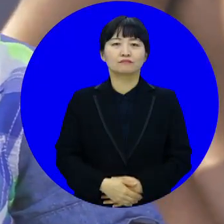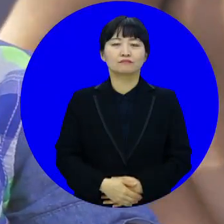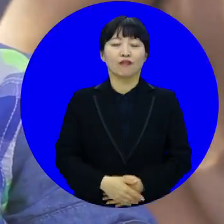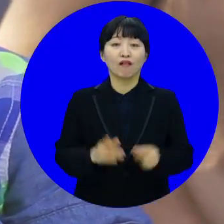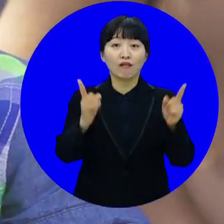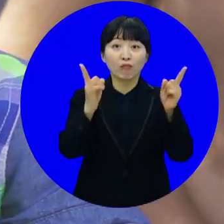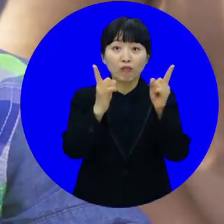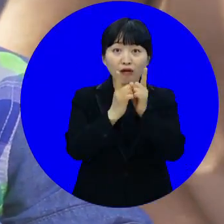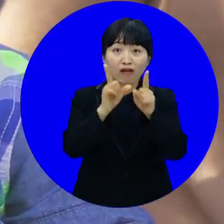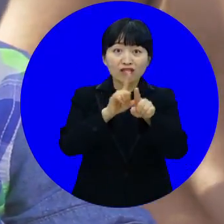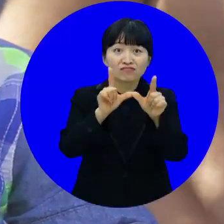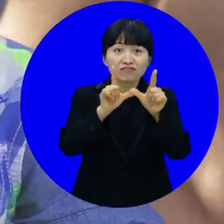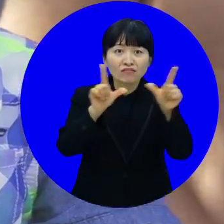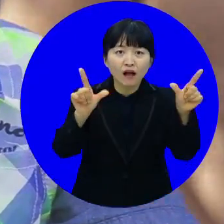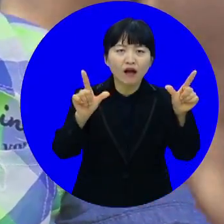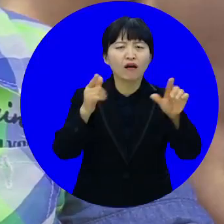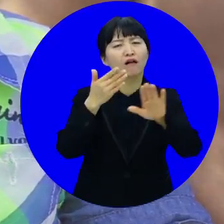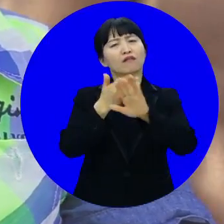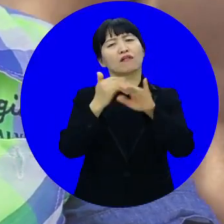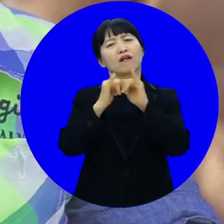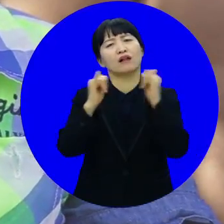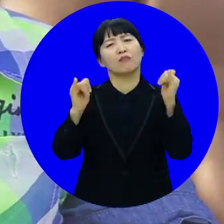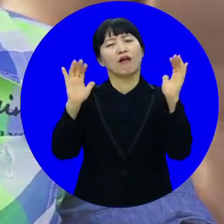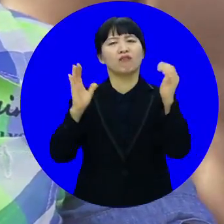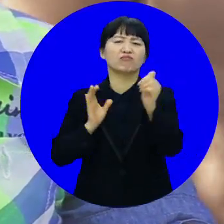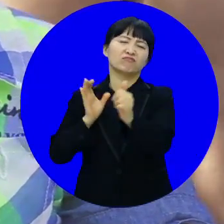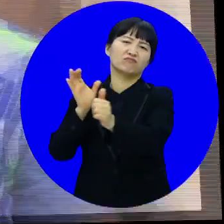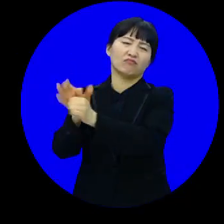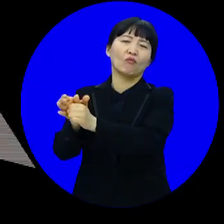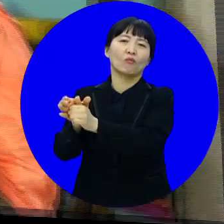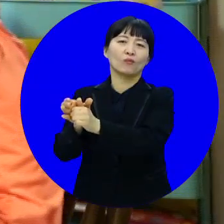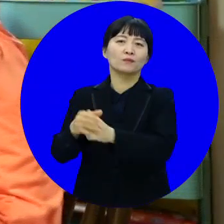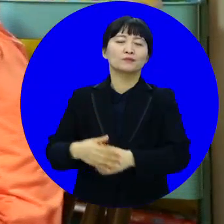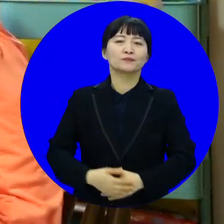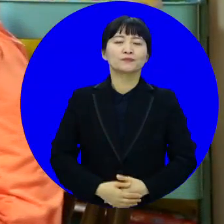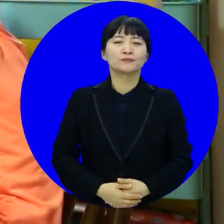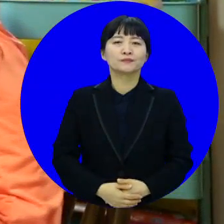면접 교섭 시간에 다른 사람에게 아이 맡기기.